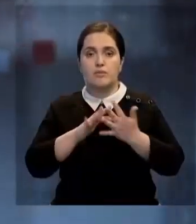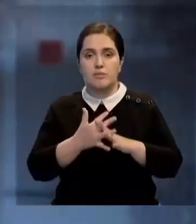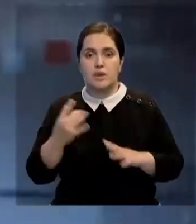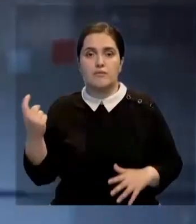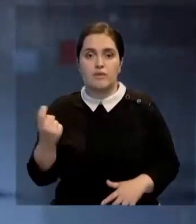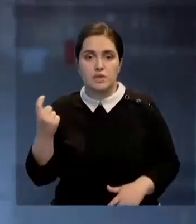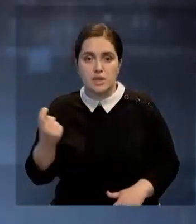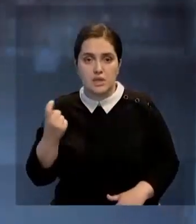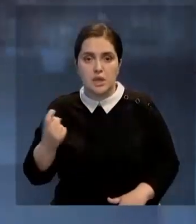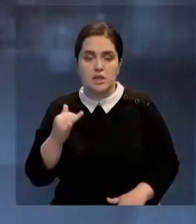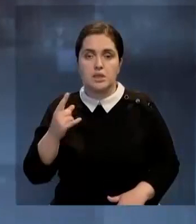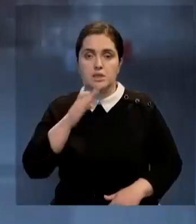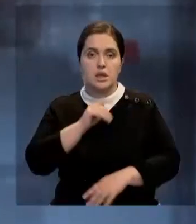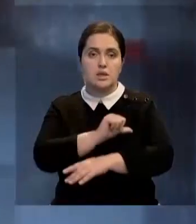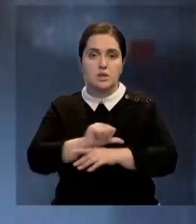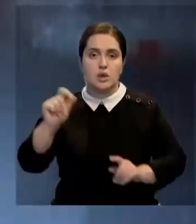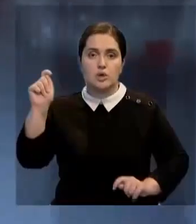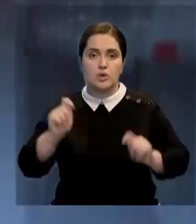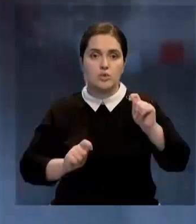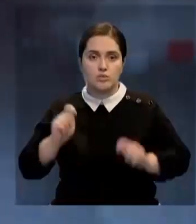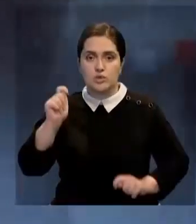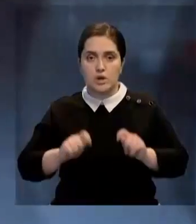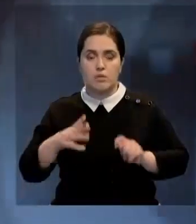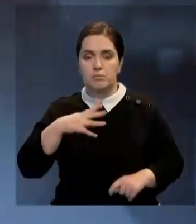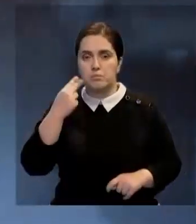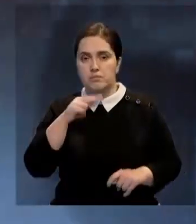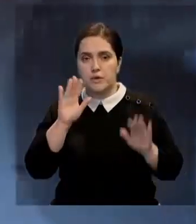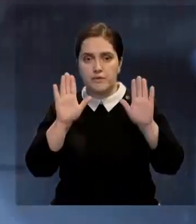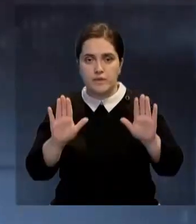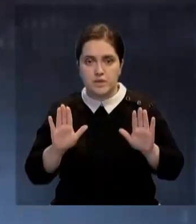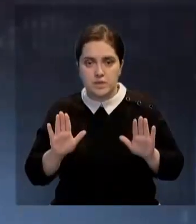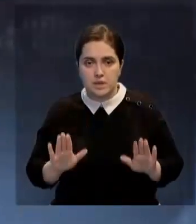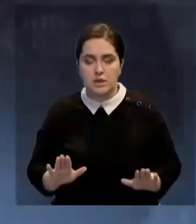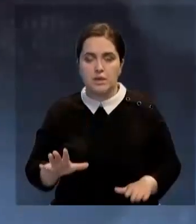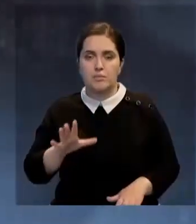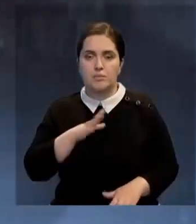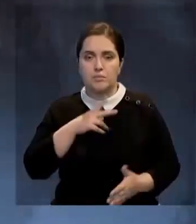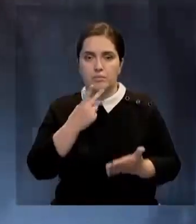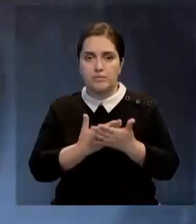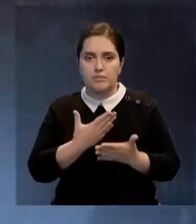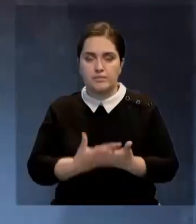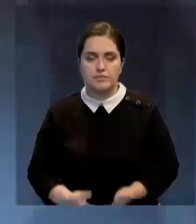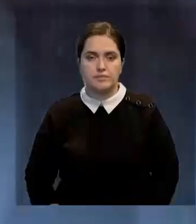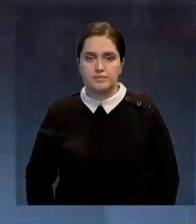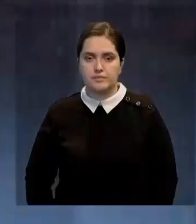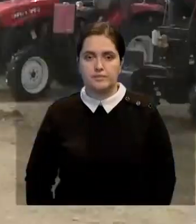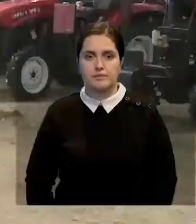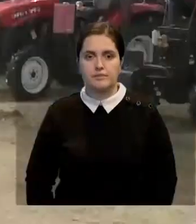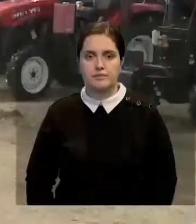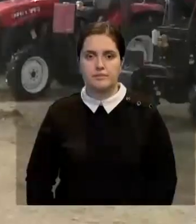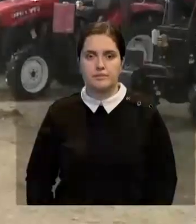и специалистов в области сельского хозяйства, в том числе и из-за рубежа. Представлены последние достижения агропромышленного комплекса.